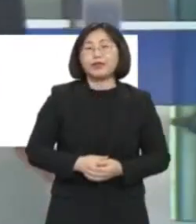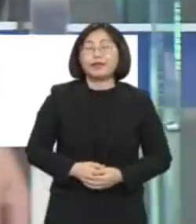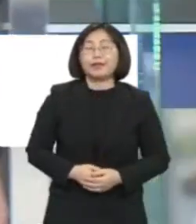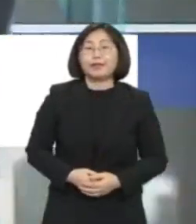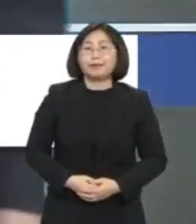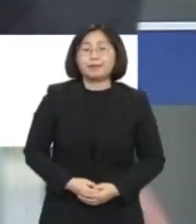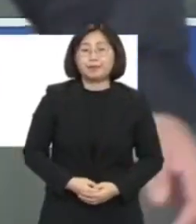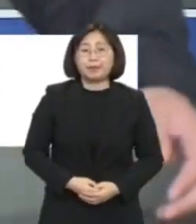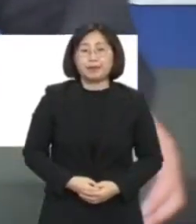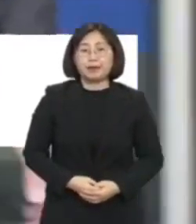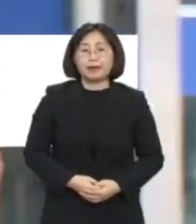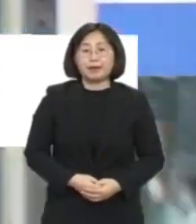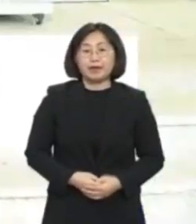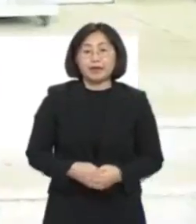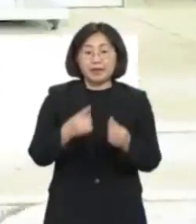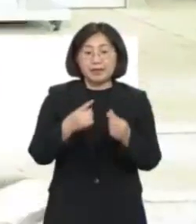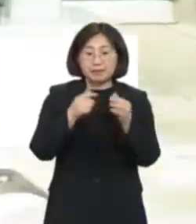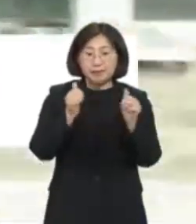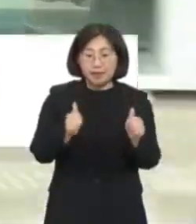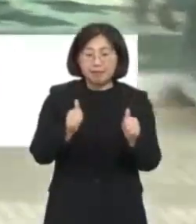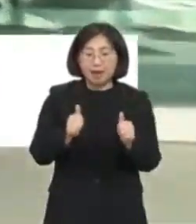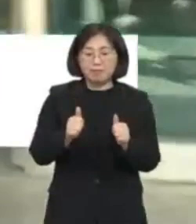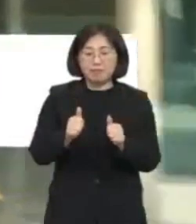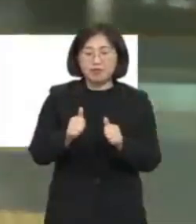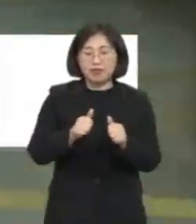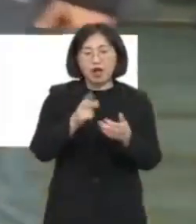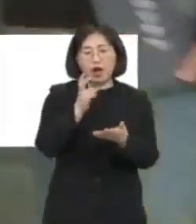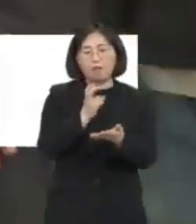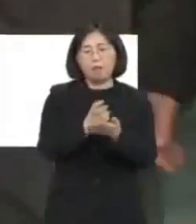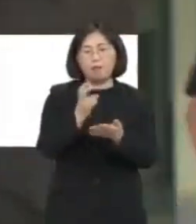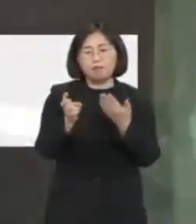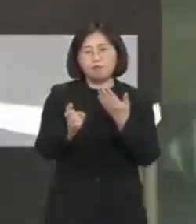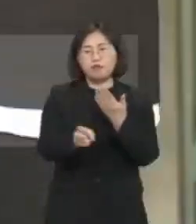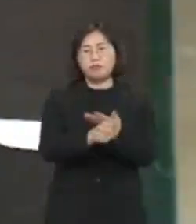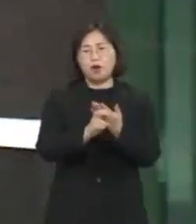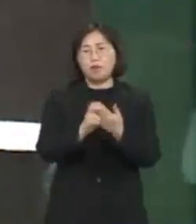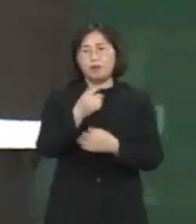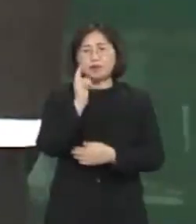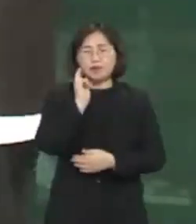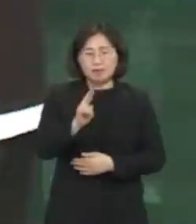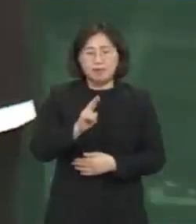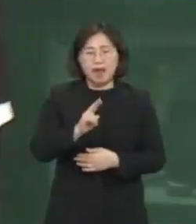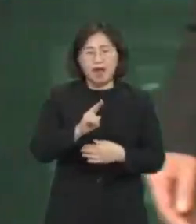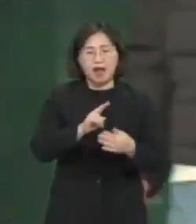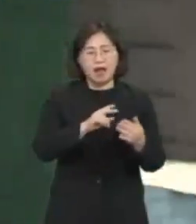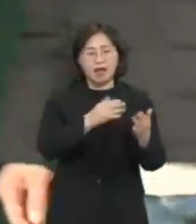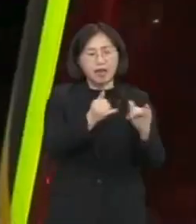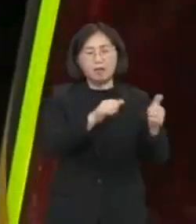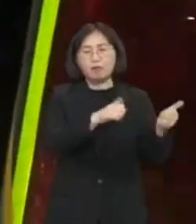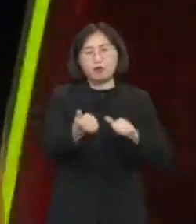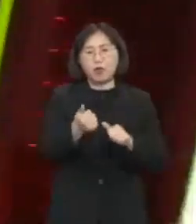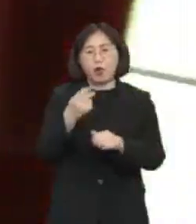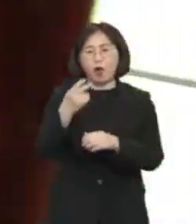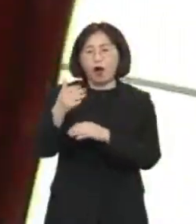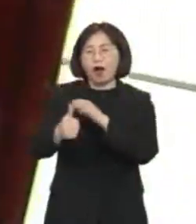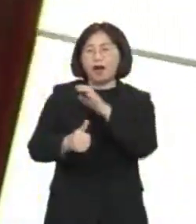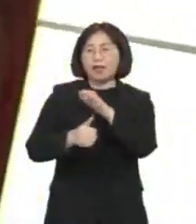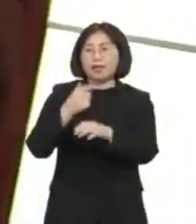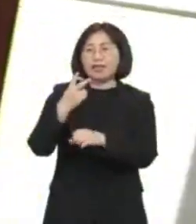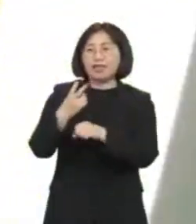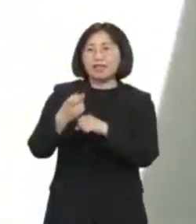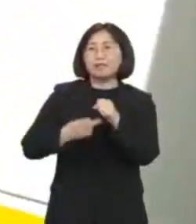넘겨졌습니다 앞서 일심 재판부는 과실의 위법성이 크고 결과 또한 참혹하다 징역 12년을 선고한 바